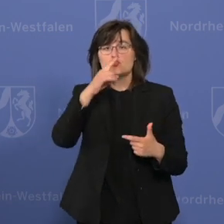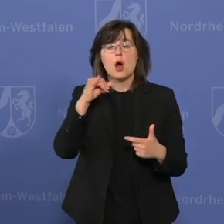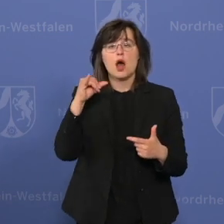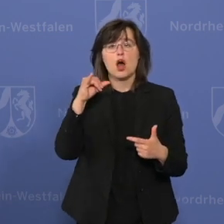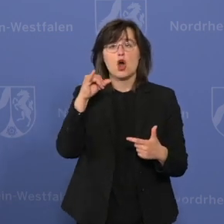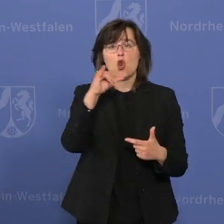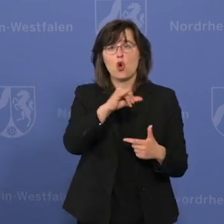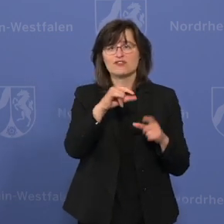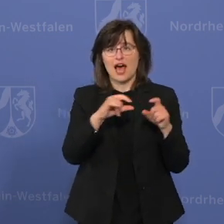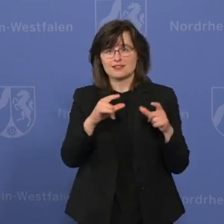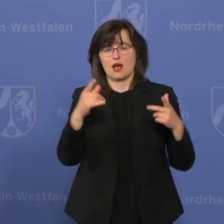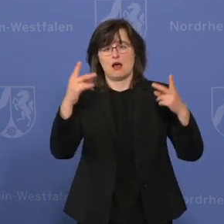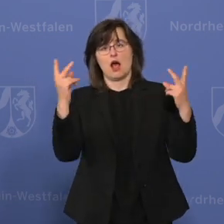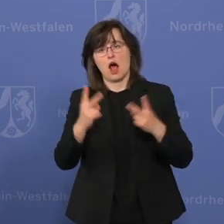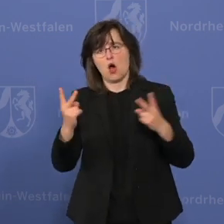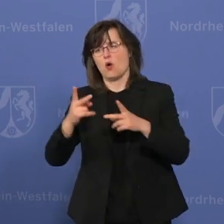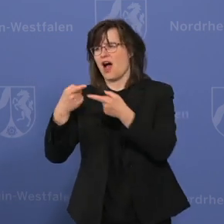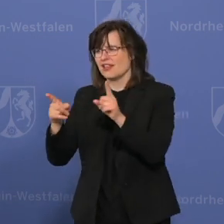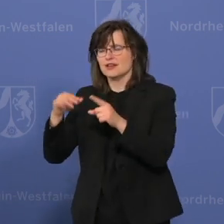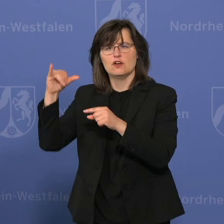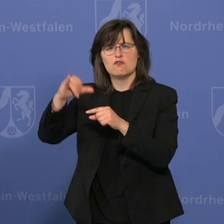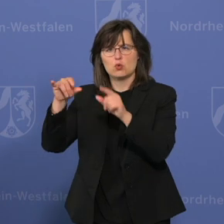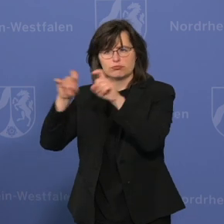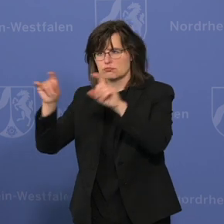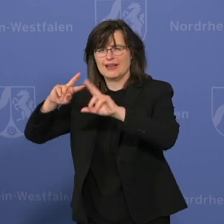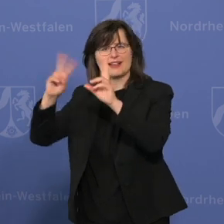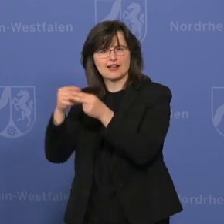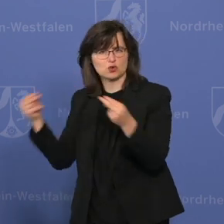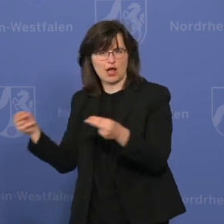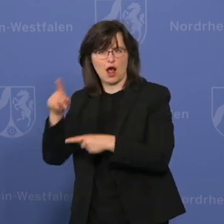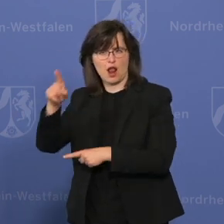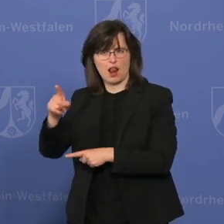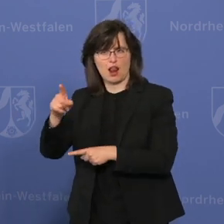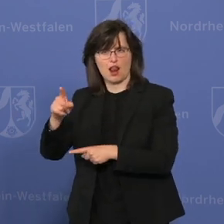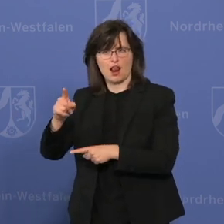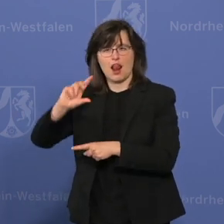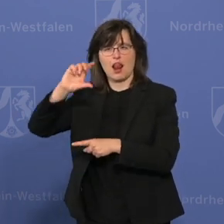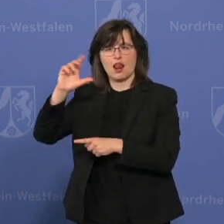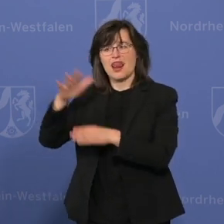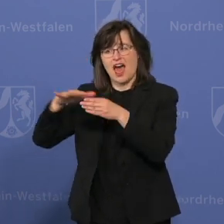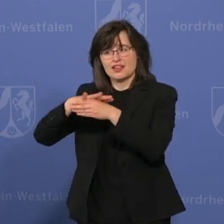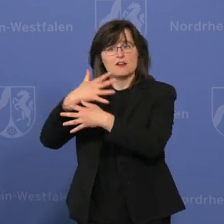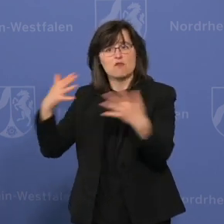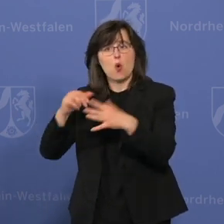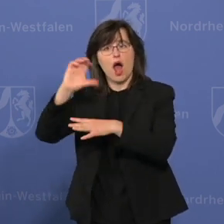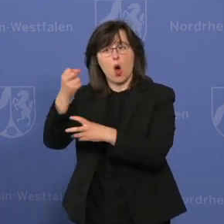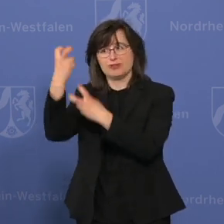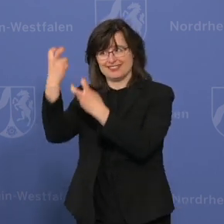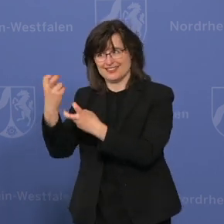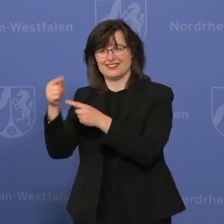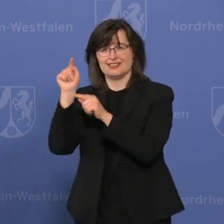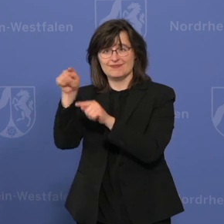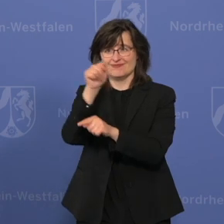auch andere internationale Airlines unter den Schutzschirm ihrer jeweiligen Hauptsitzländer gehen müssen, um